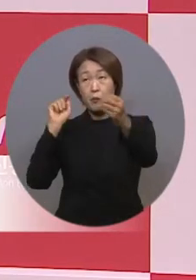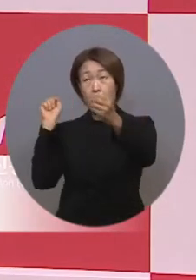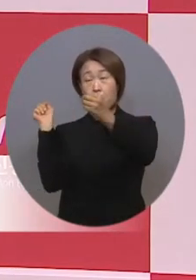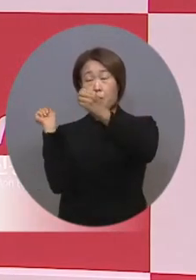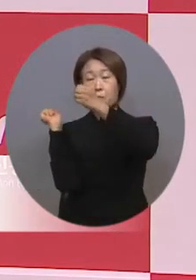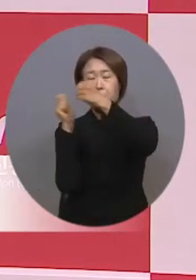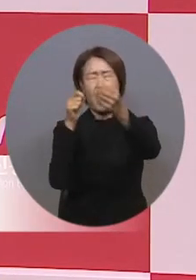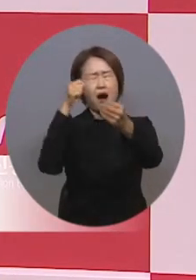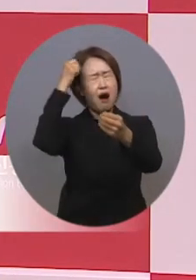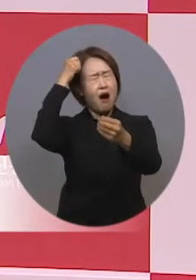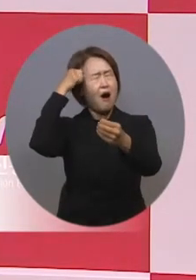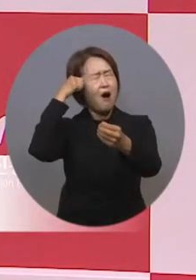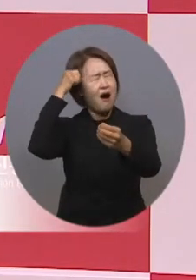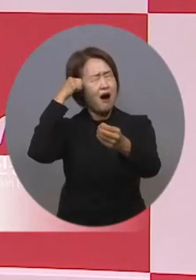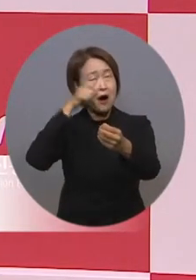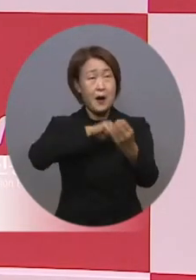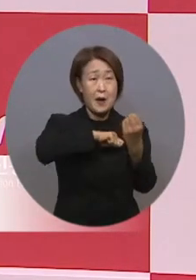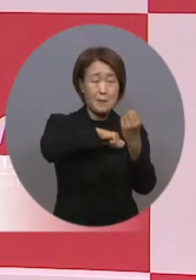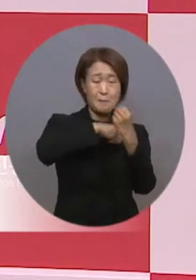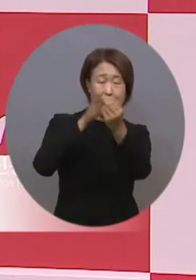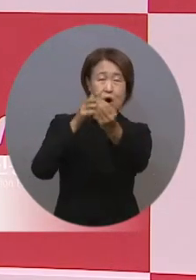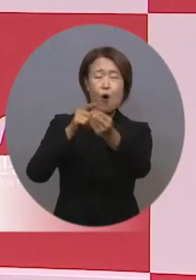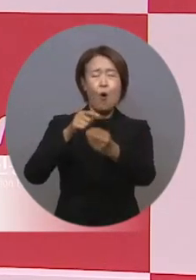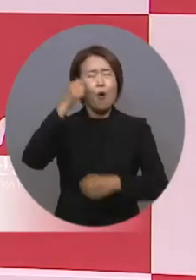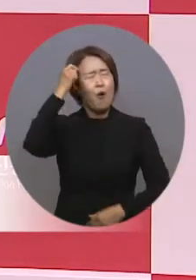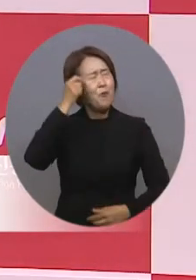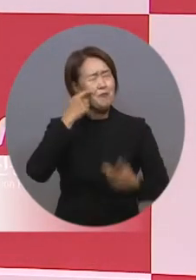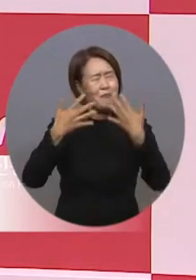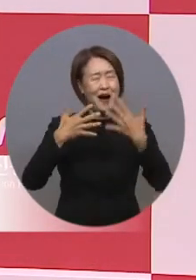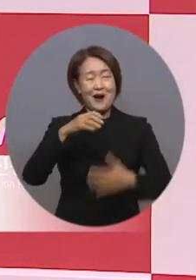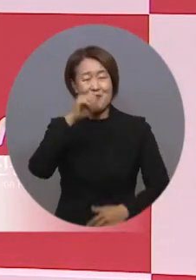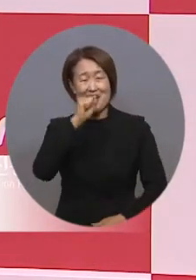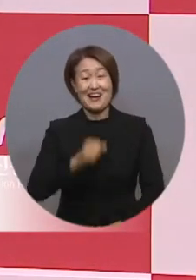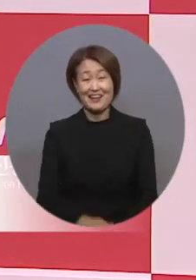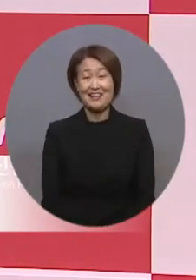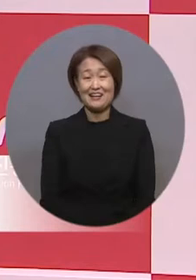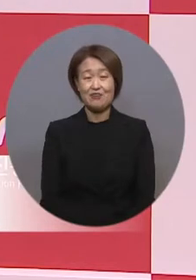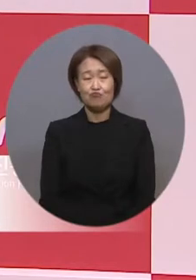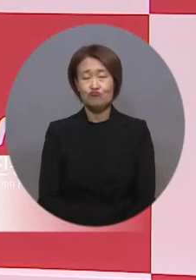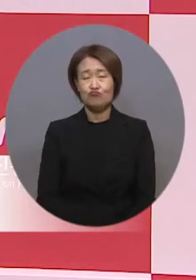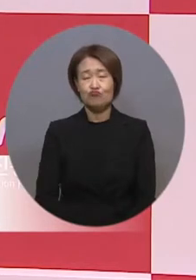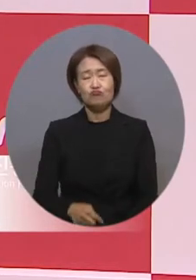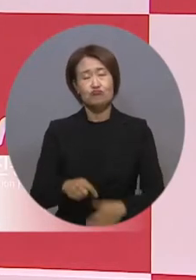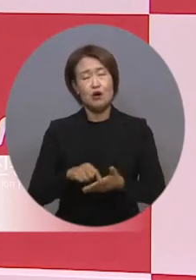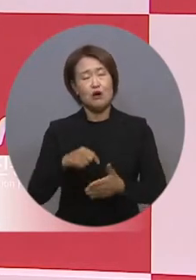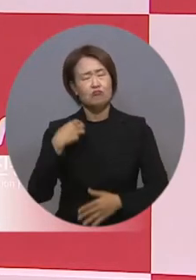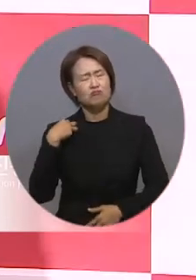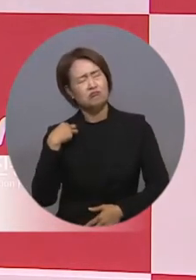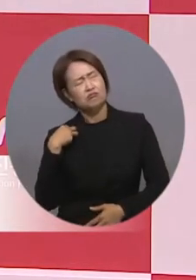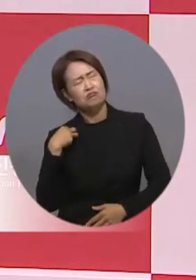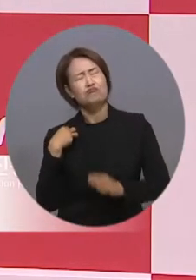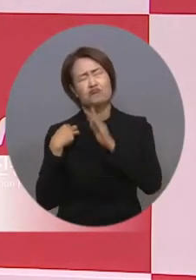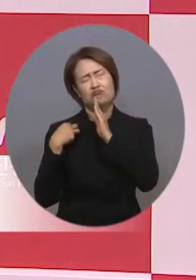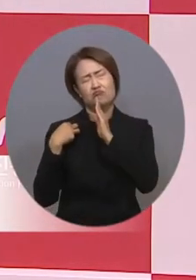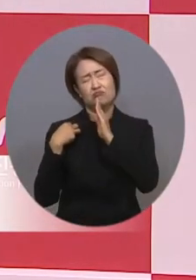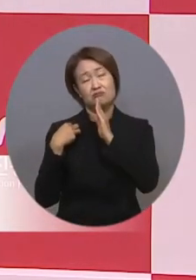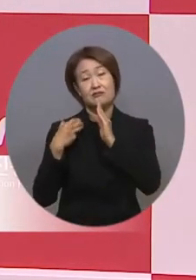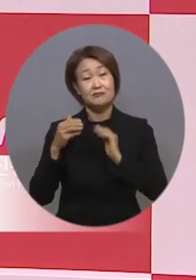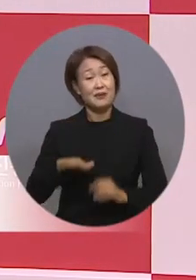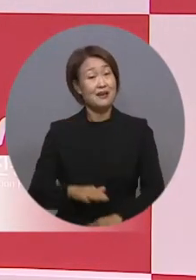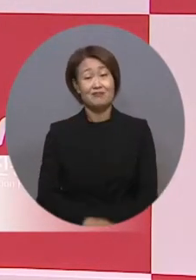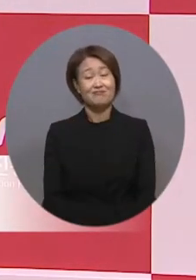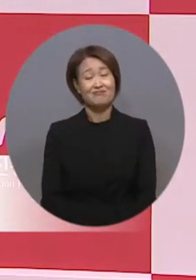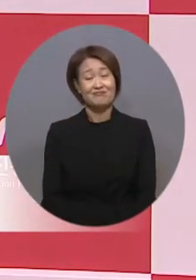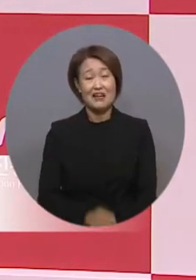이런 느낌, 감각적인 게 좀 느낌이 좋았던 것 같아요. 마음적으로나 뭐 부담감은 좀 컸지만